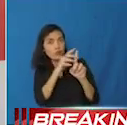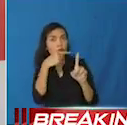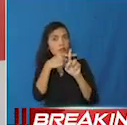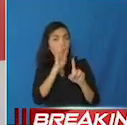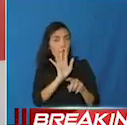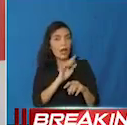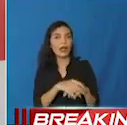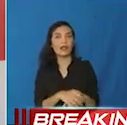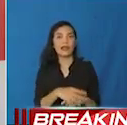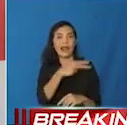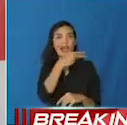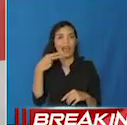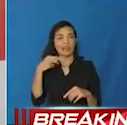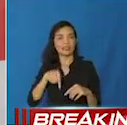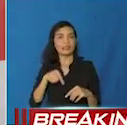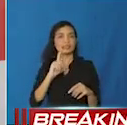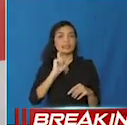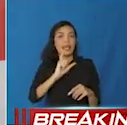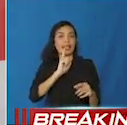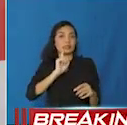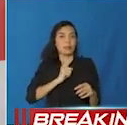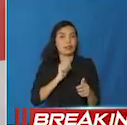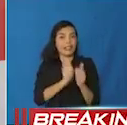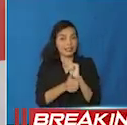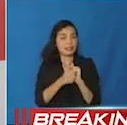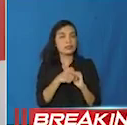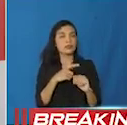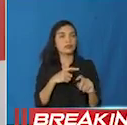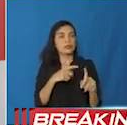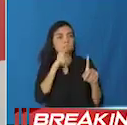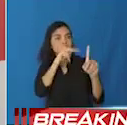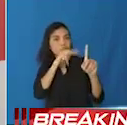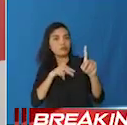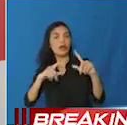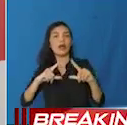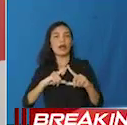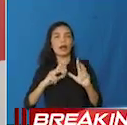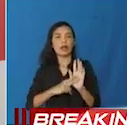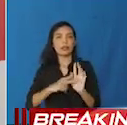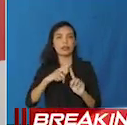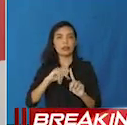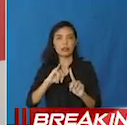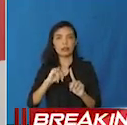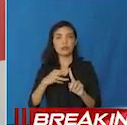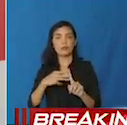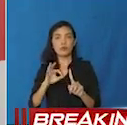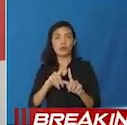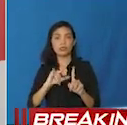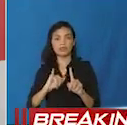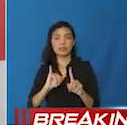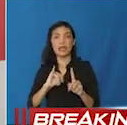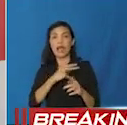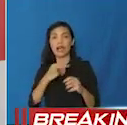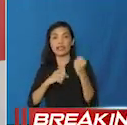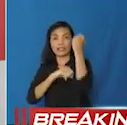itu yang kita periksa untuk cara cepat ini adalah melakukan pemeriksaan antibodinya yang ada di dalam darah sehingga